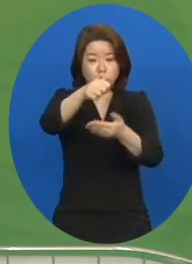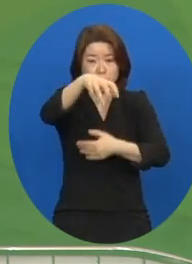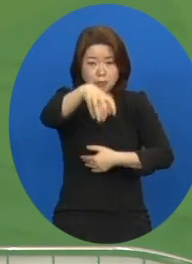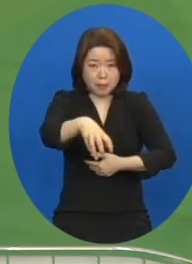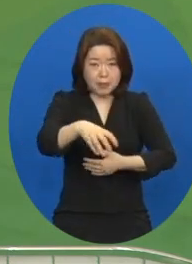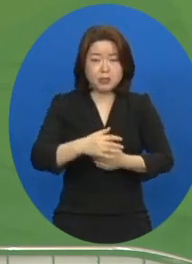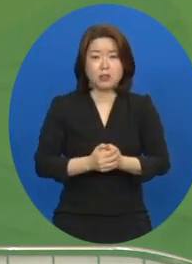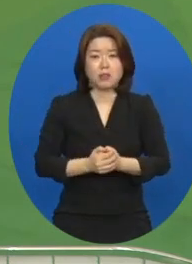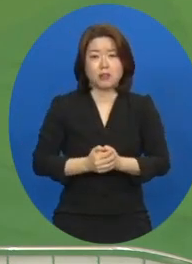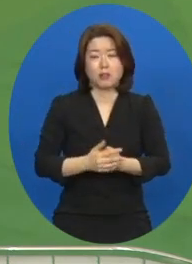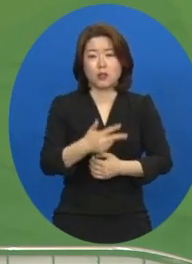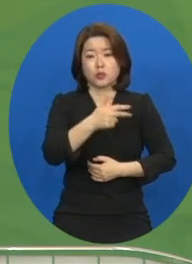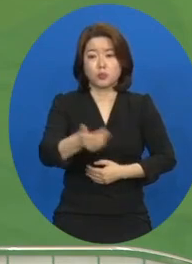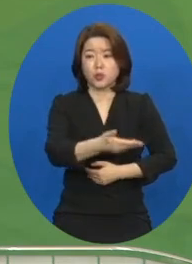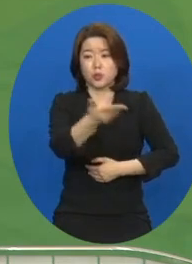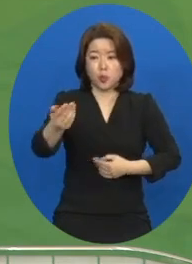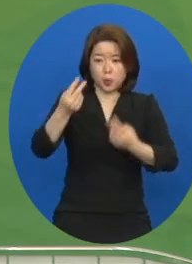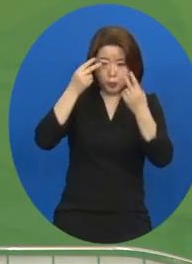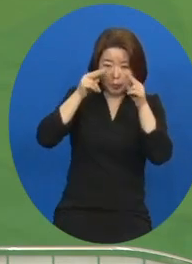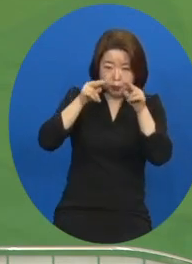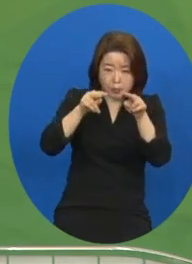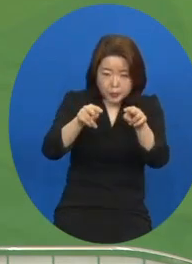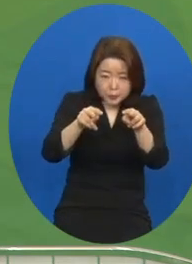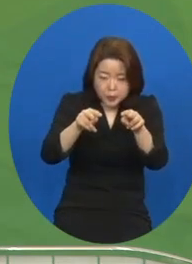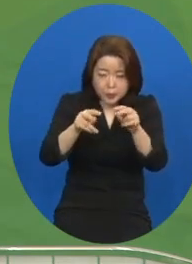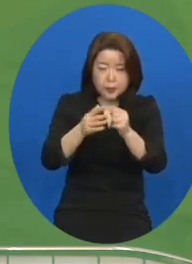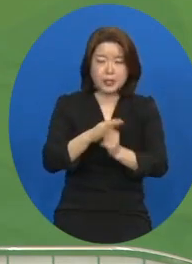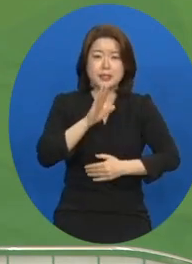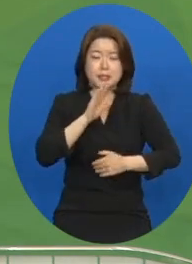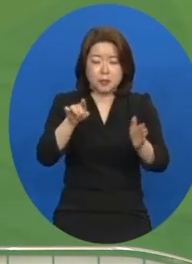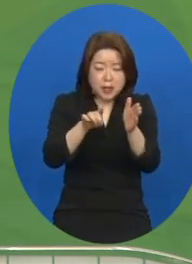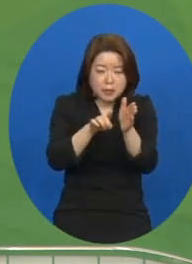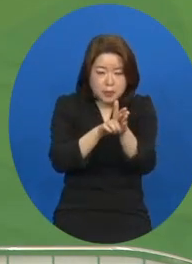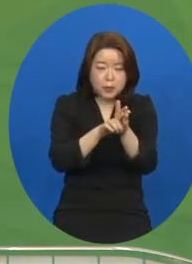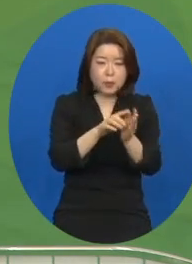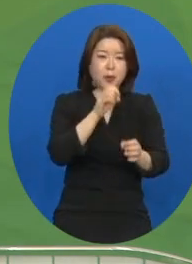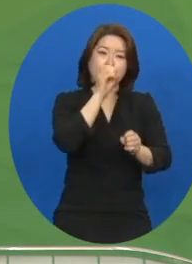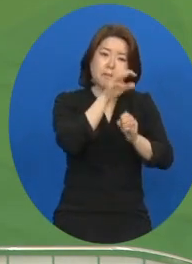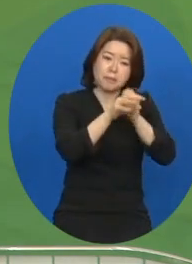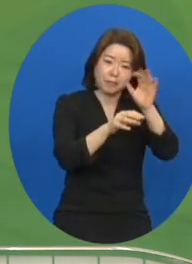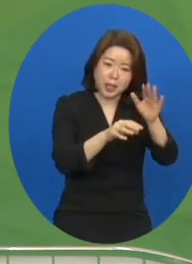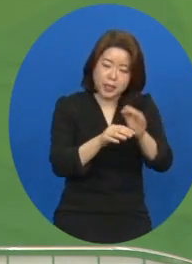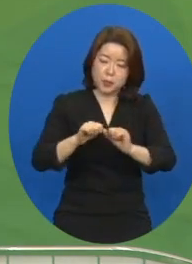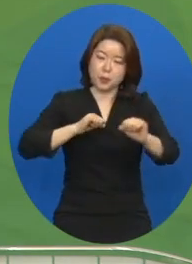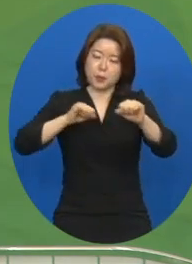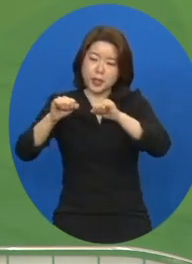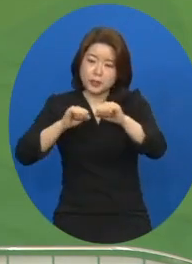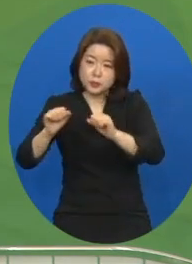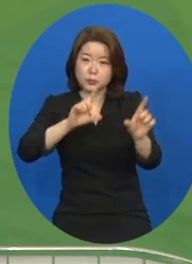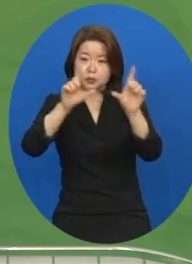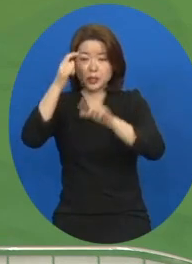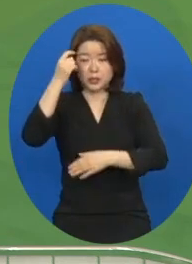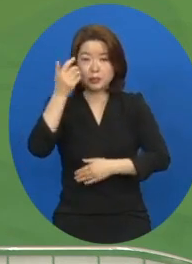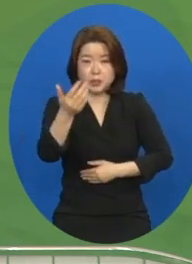주님이 여러분을 보고 계신 것을 정말 믿고 그렇게 말하고 행동하고 사셨나요?